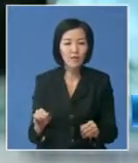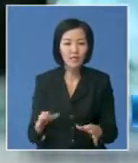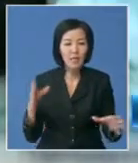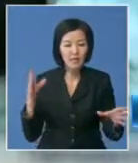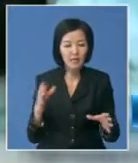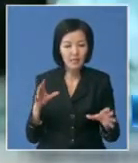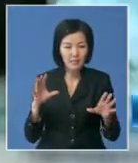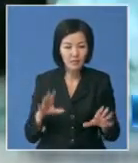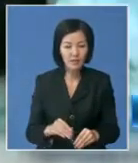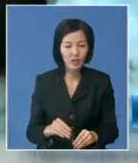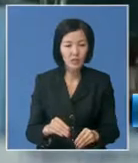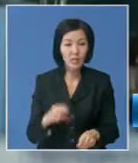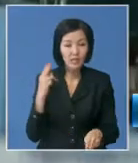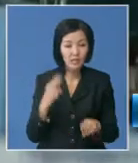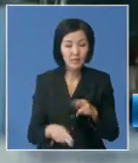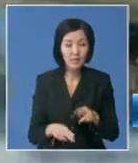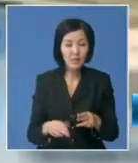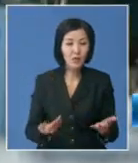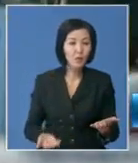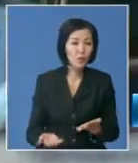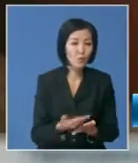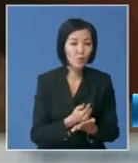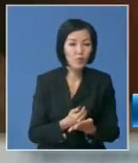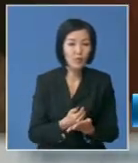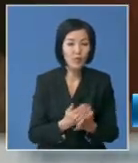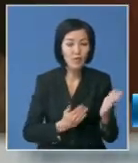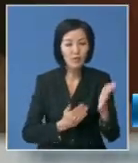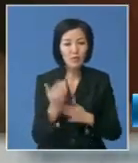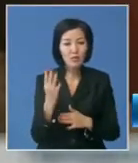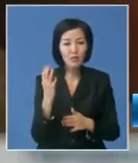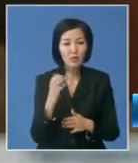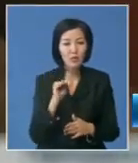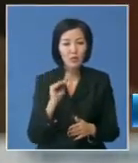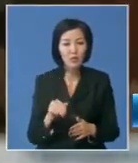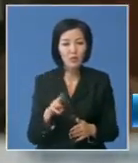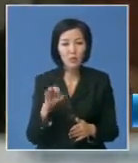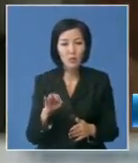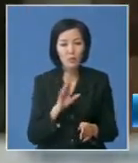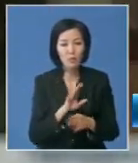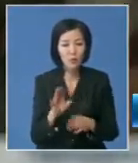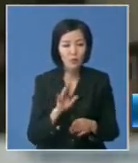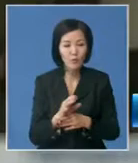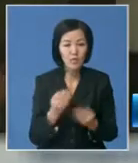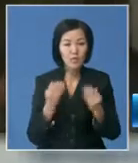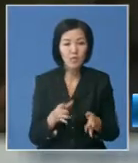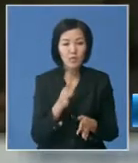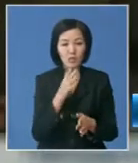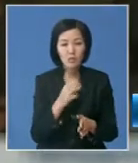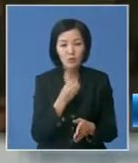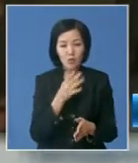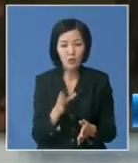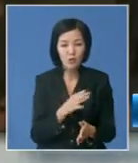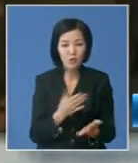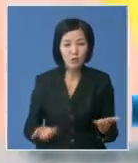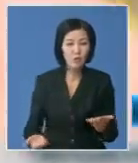его уборки овощехранилища удалось уложить свыше 400 тысяч тонн продукции нынешний сезон благоприятный для